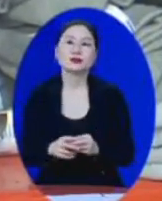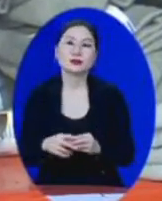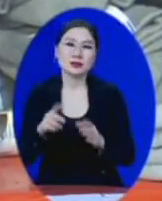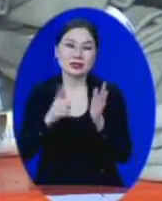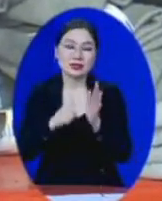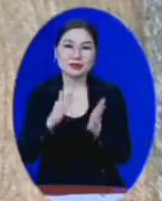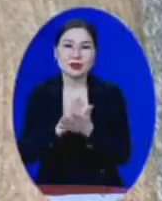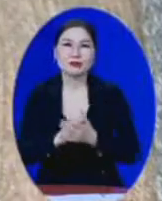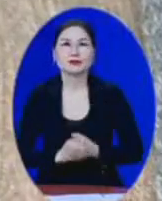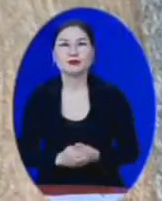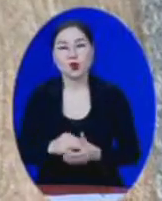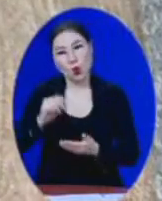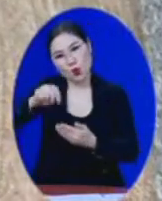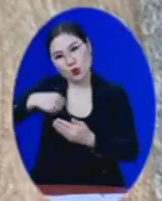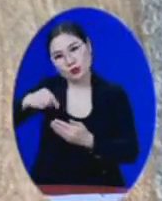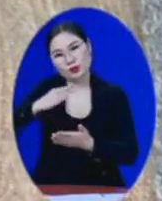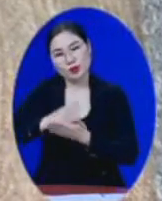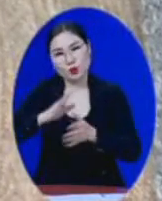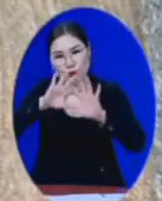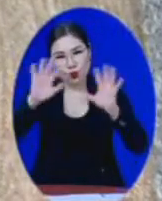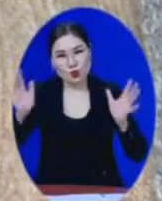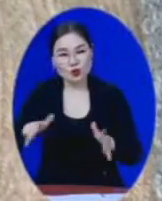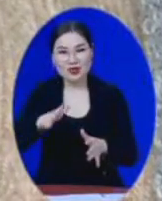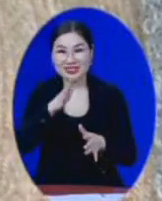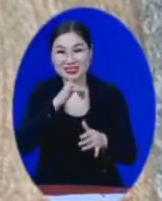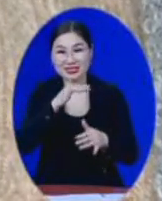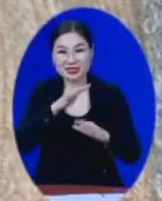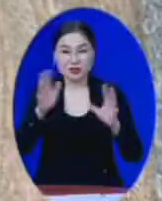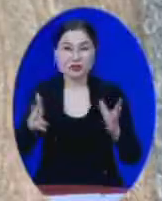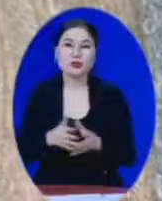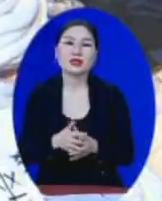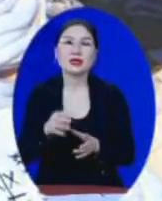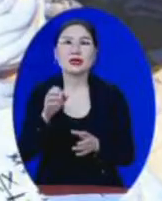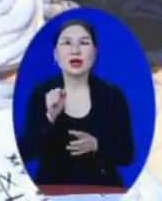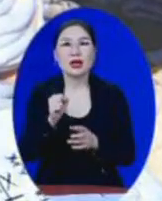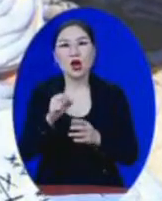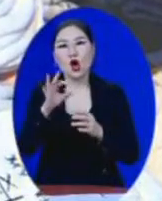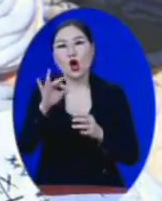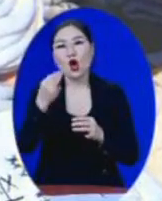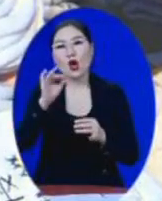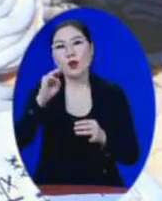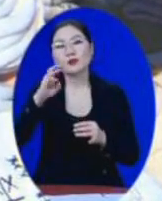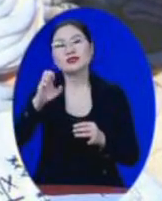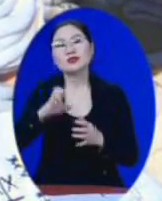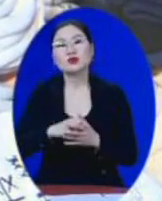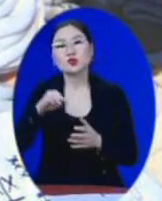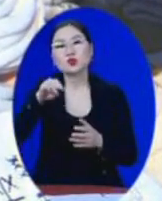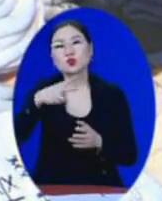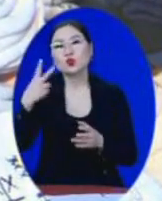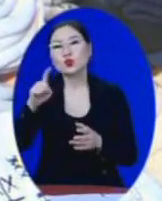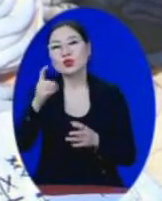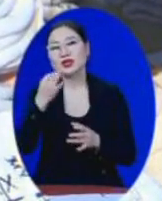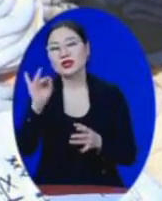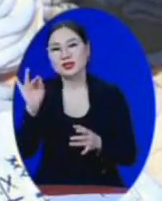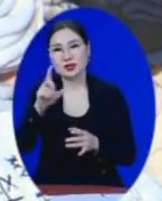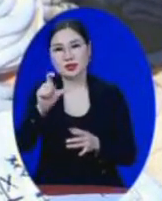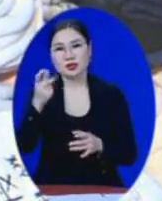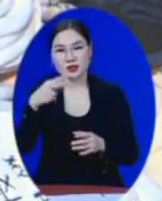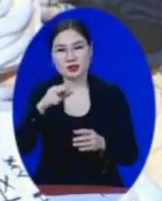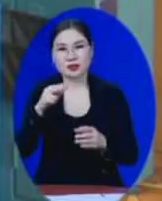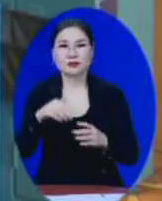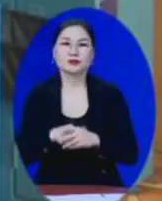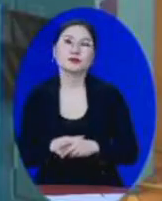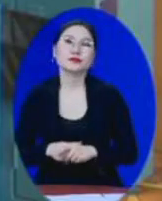нь үйлдвэрлэж байна. Бүх насныхан зориулсан чанар үзэмж сайтай ант амсыг бэлтгэхдээ түүхийдээ дотоодын утасны үйлдвэрээс нийлүүлдэг